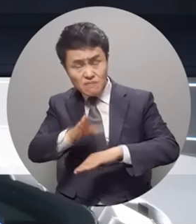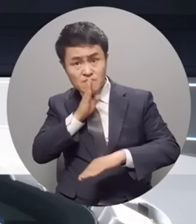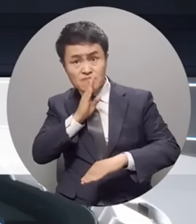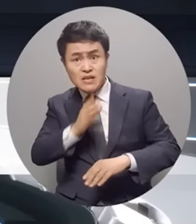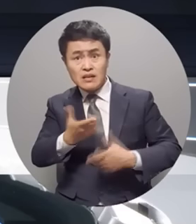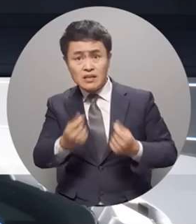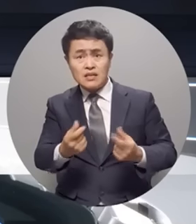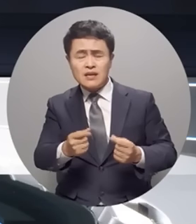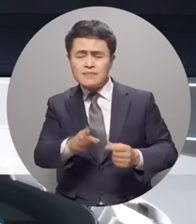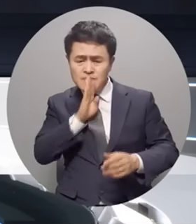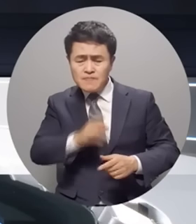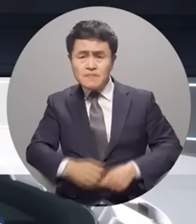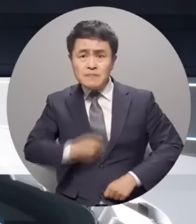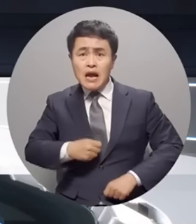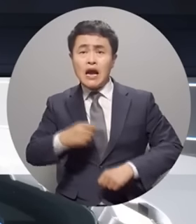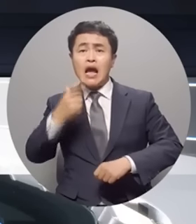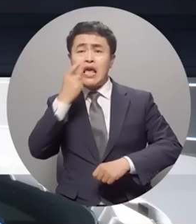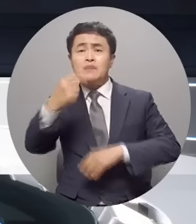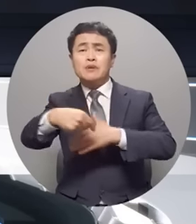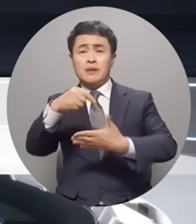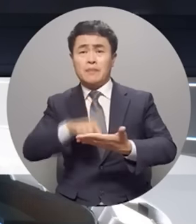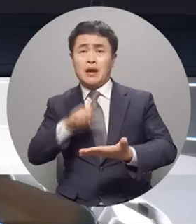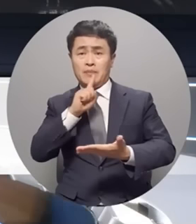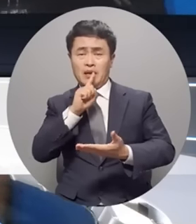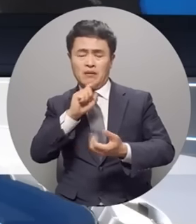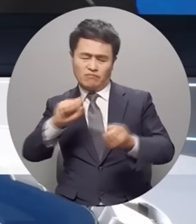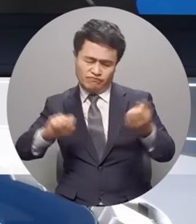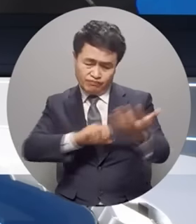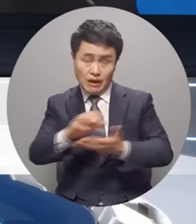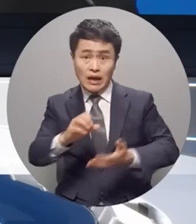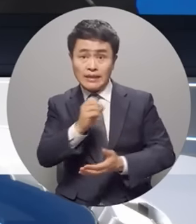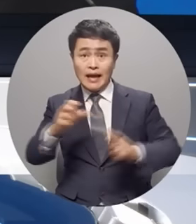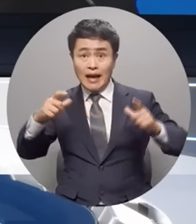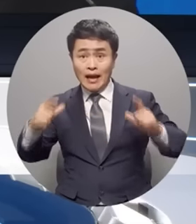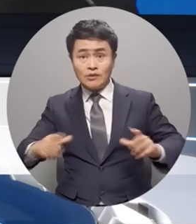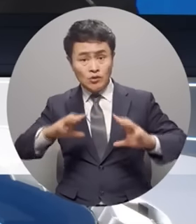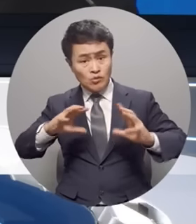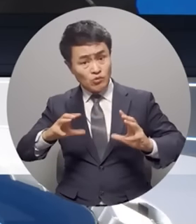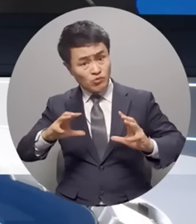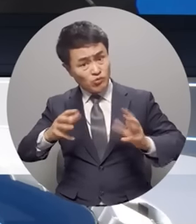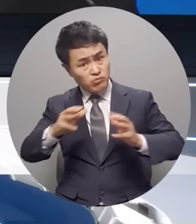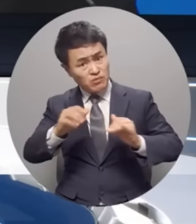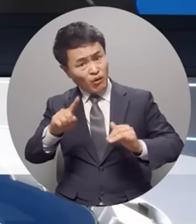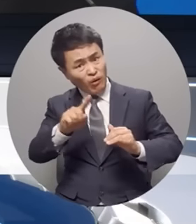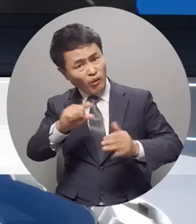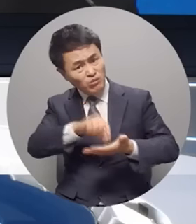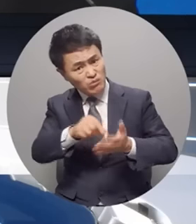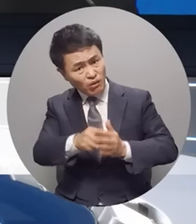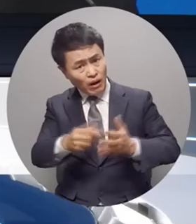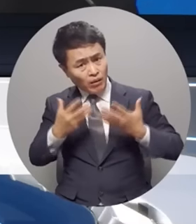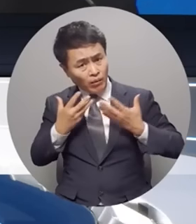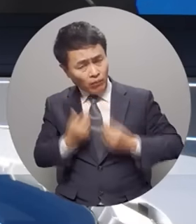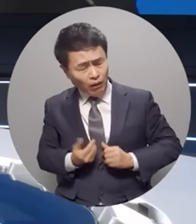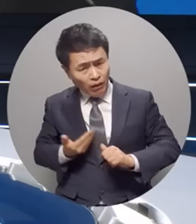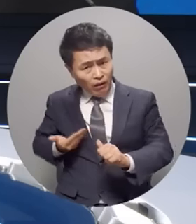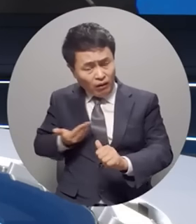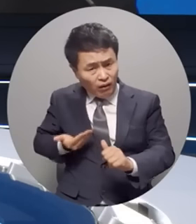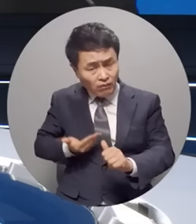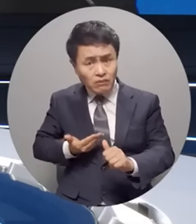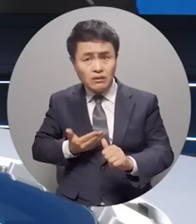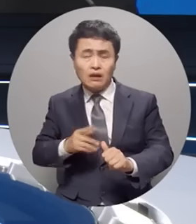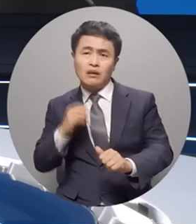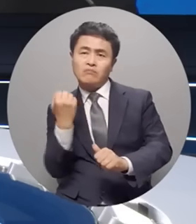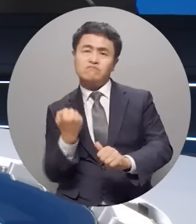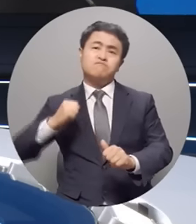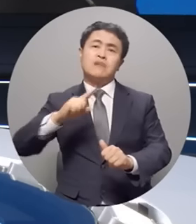마음이라고 밝혀 파장이 커지고 있습니다. 야당은 국민을 어디까지 절망시키려 하는 거냐며 반발했습니다. 홍의표 기자의